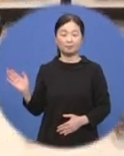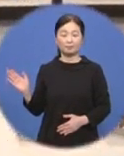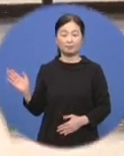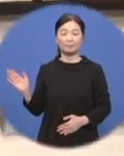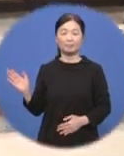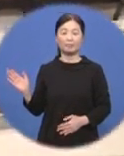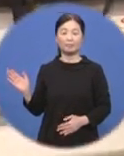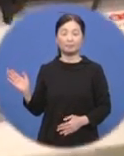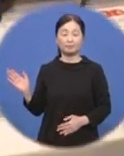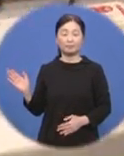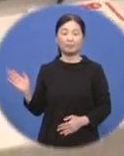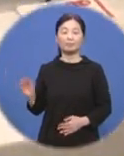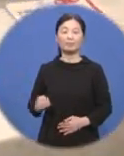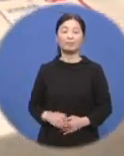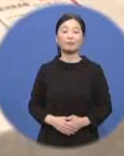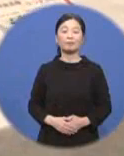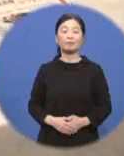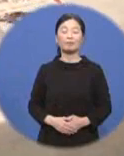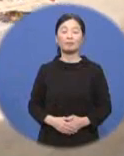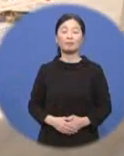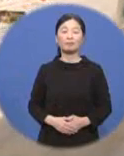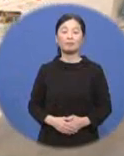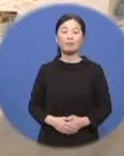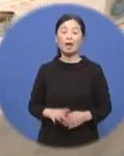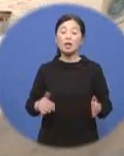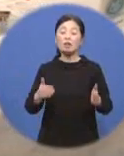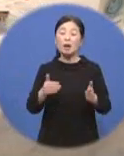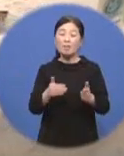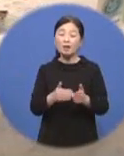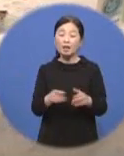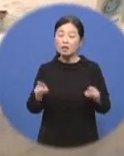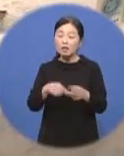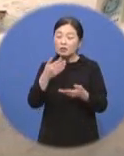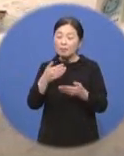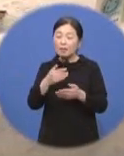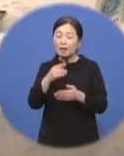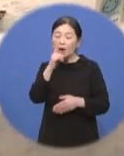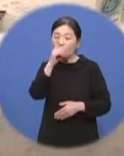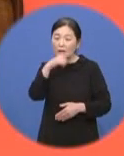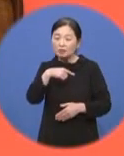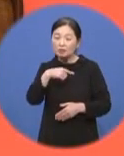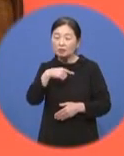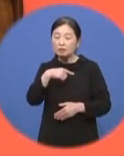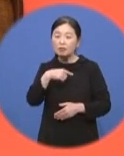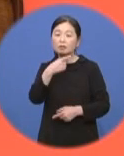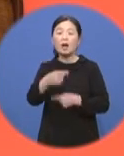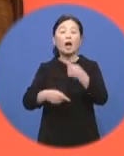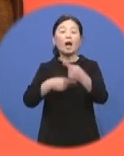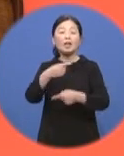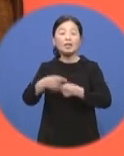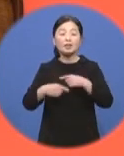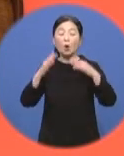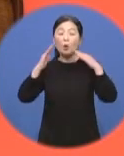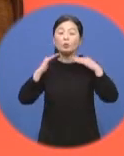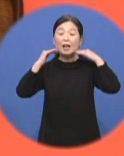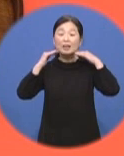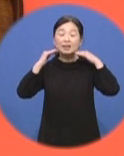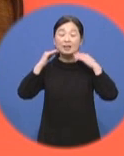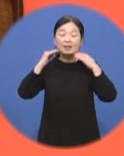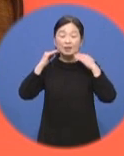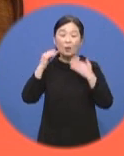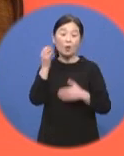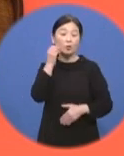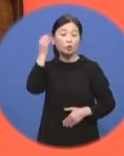高梅ひつまぶし食べ合わせが悪いという言い伝えがあったうなぎと梅のコラボレーションが楽しめる一品